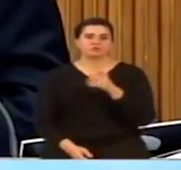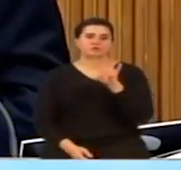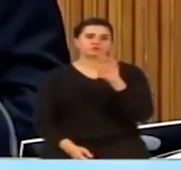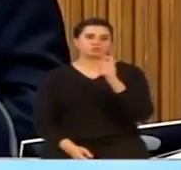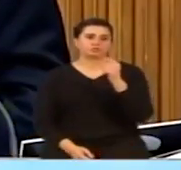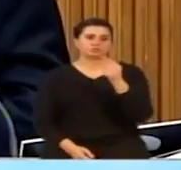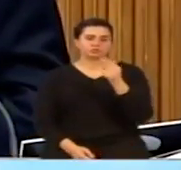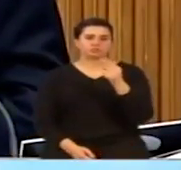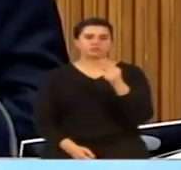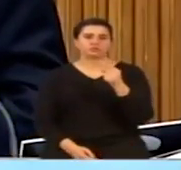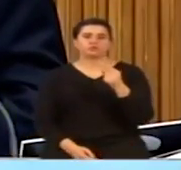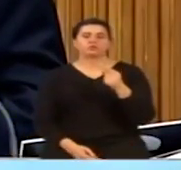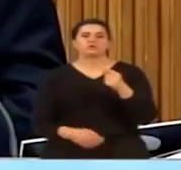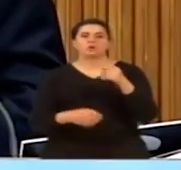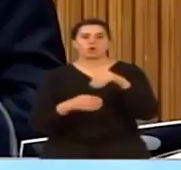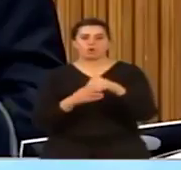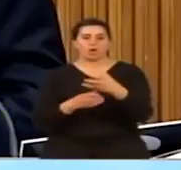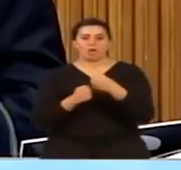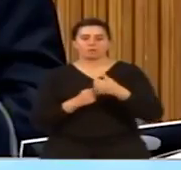%49,5 oy alan başbakanı görevden aldı.